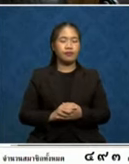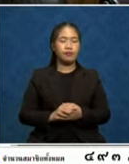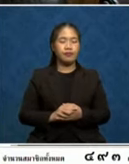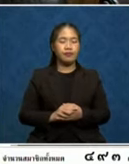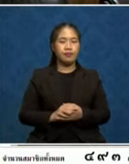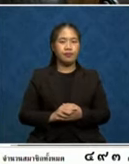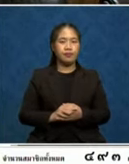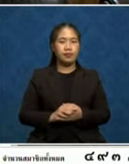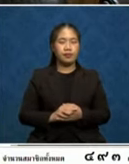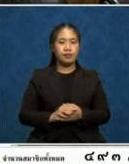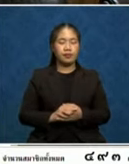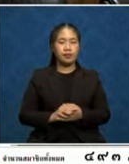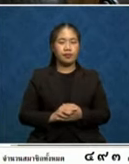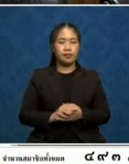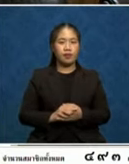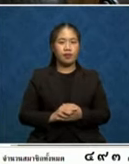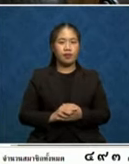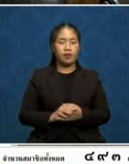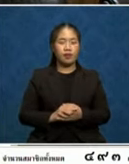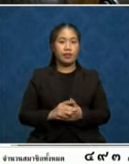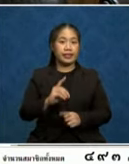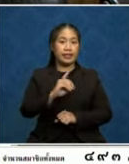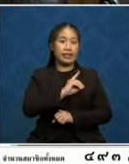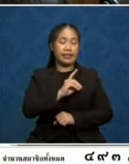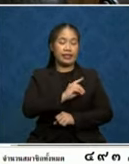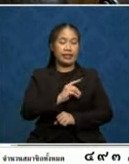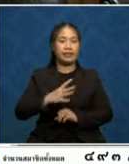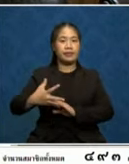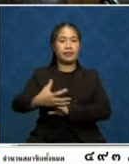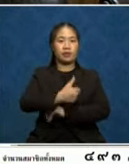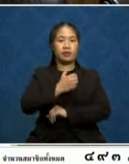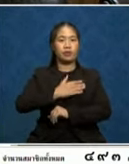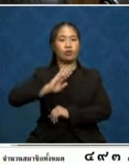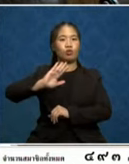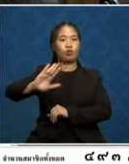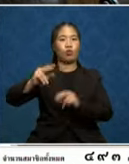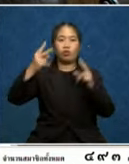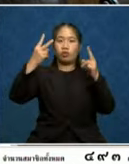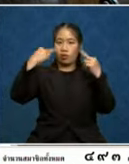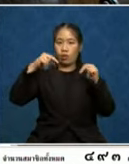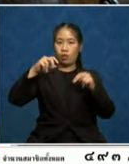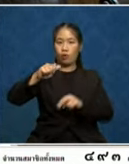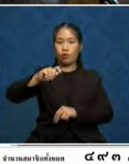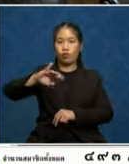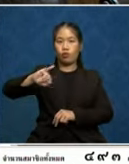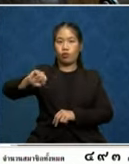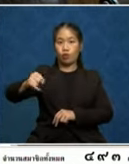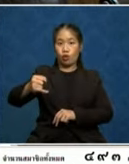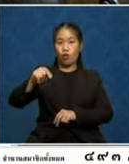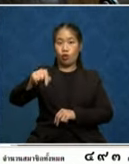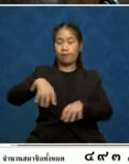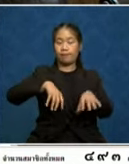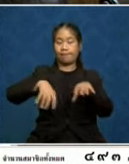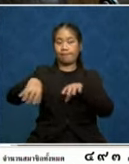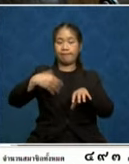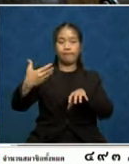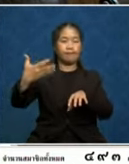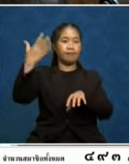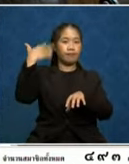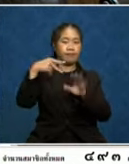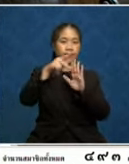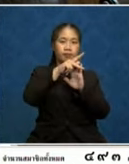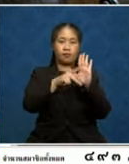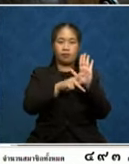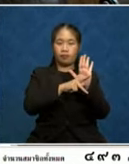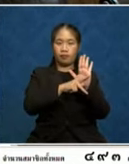นั่แบว่าหน้าที่และอนาจของนายกที่มีอยู่เดิม อยู่นกดหมายเดิ